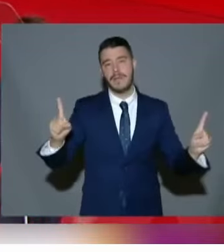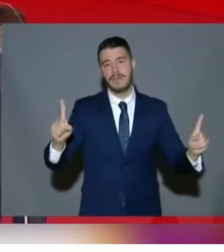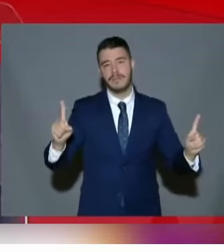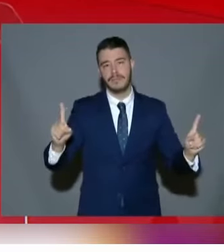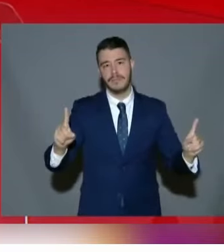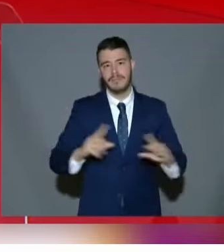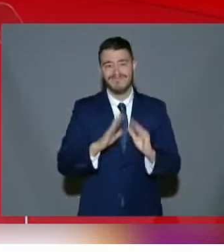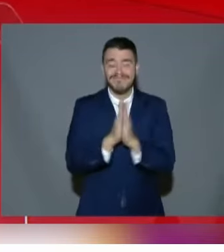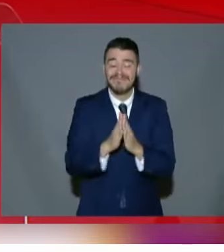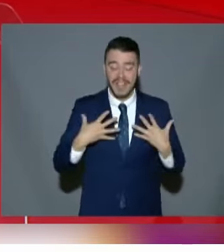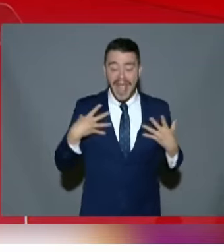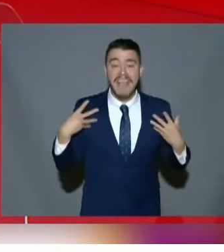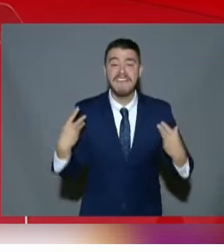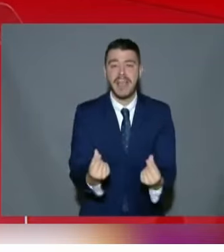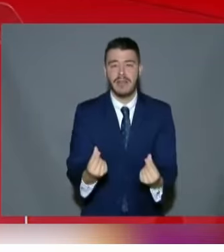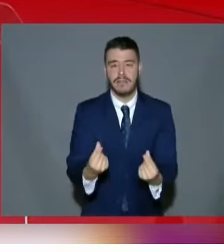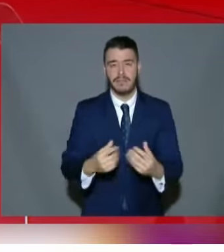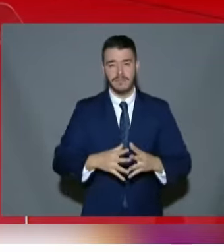με έναν τρόπο ευγενή.